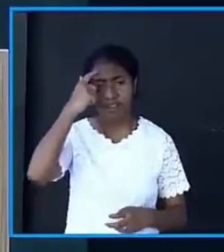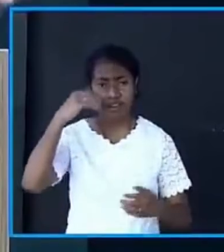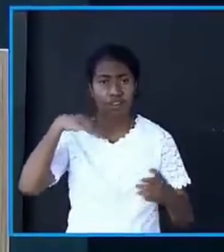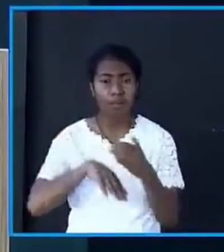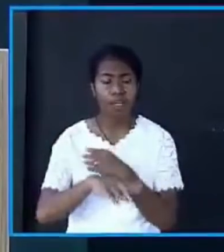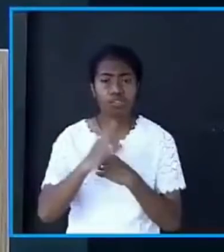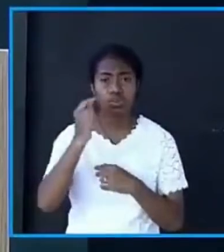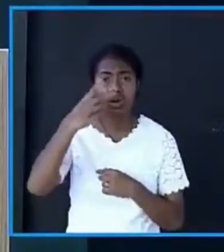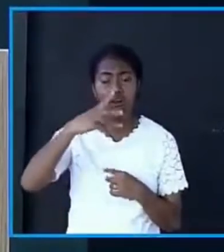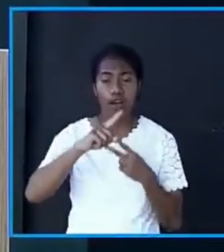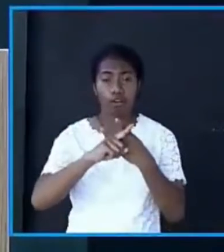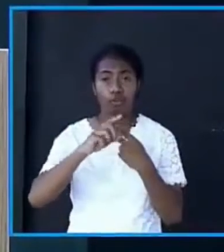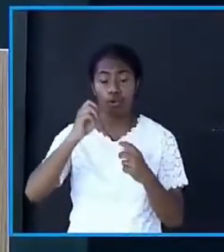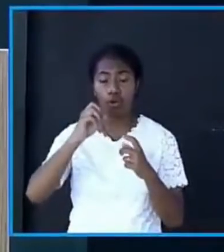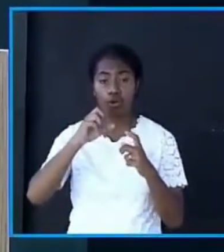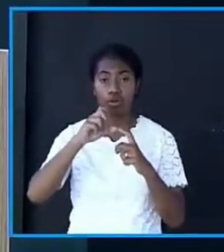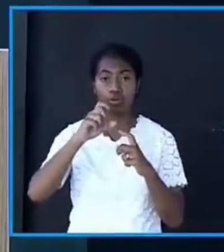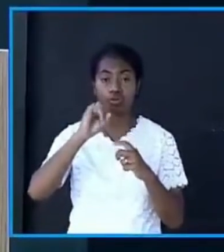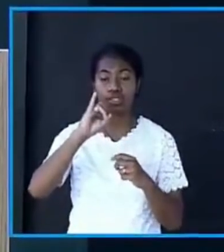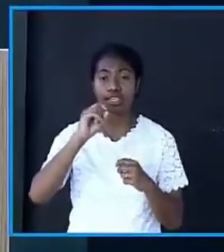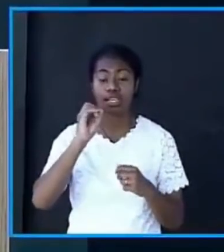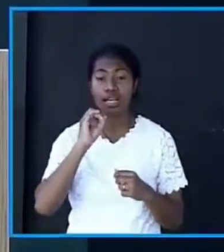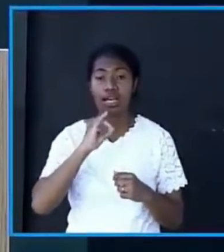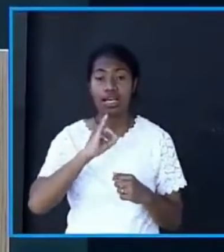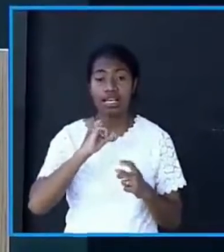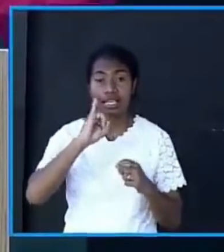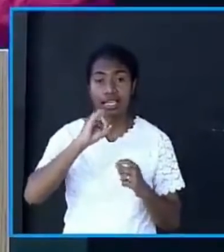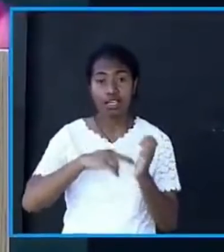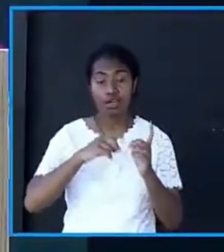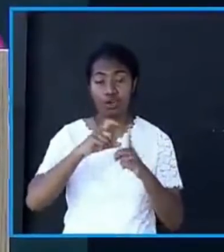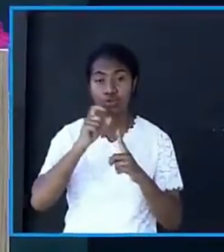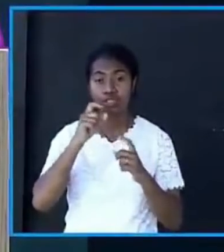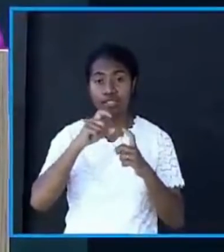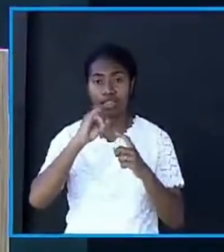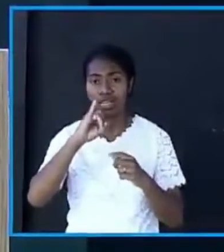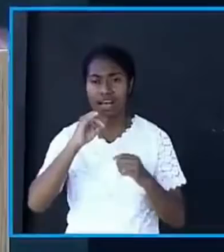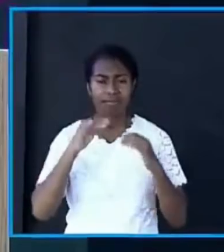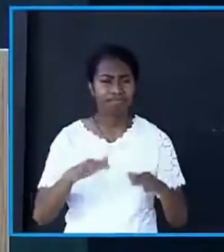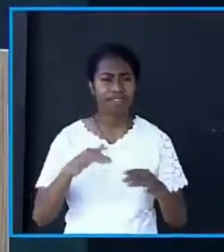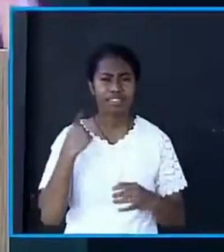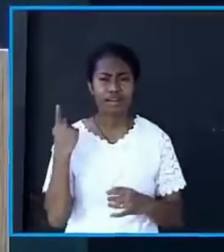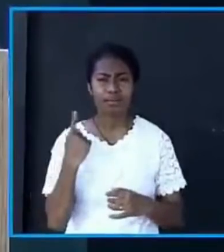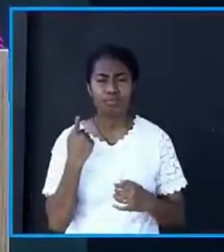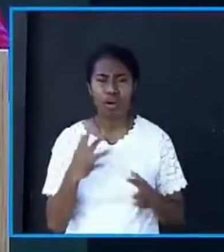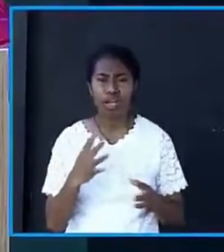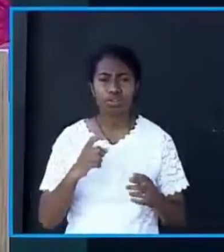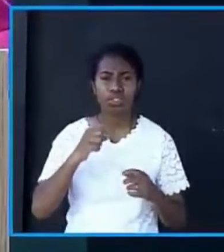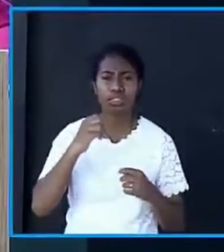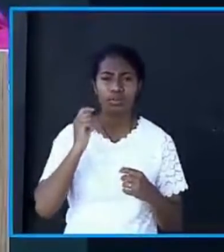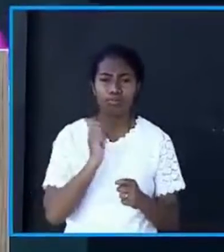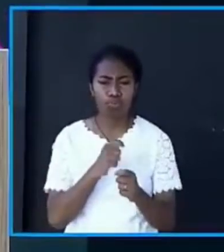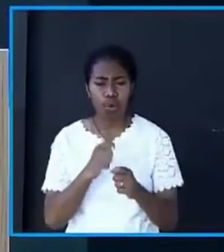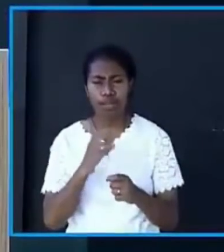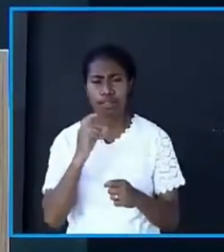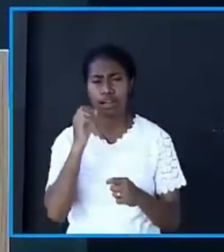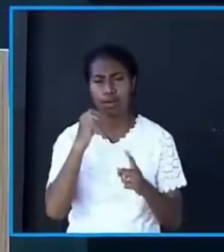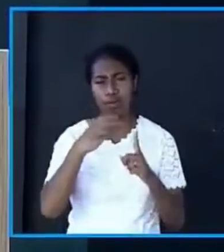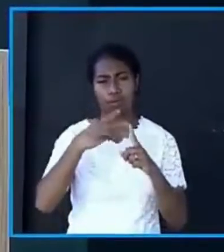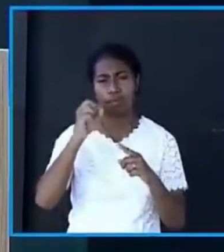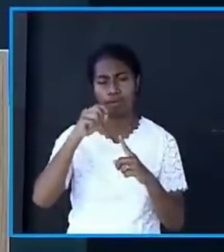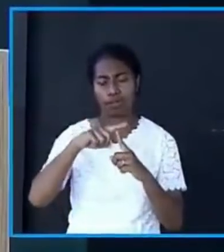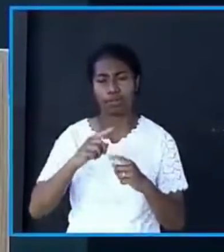revolusi industri sekian dimana hampir semua tenaga manusia kecerdasan manusia diganti